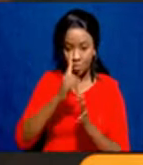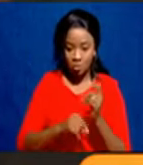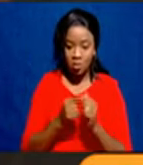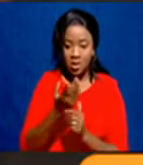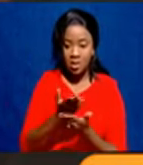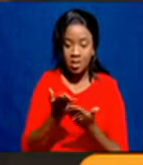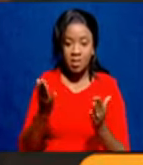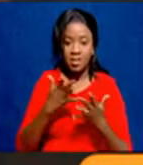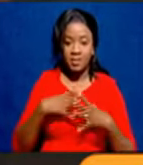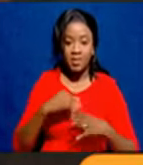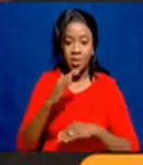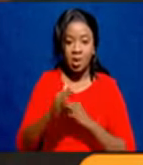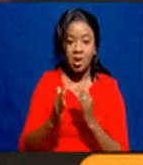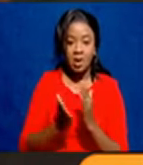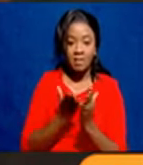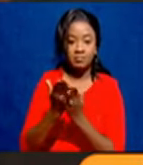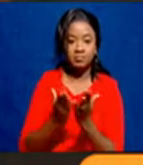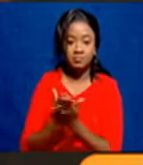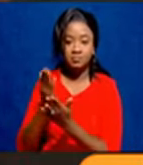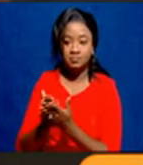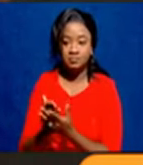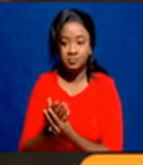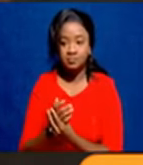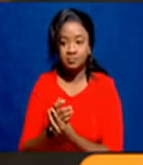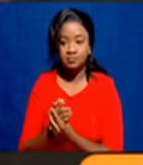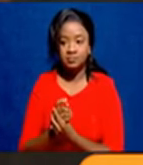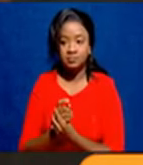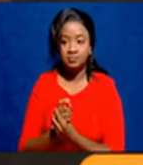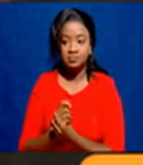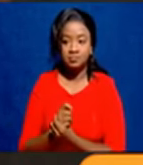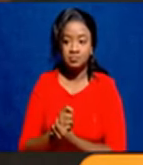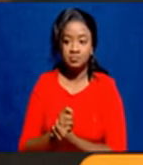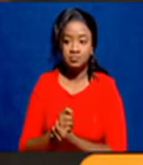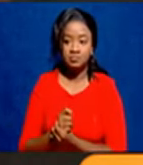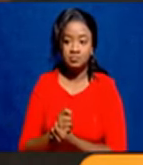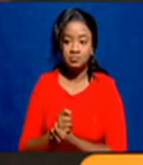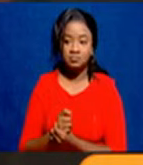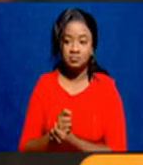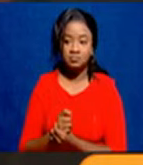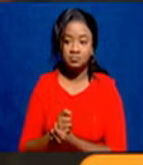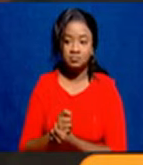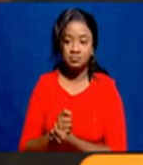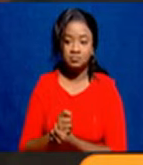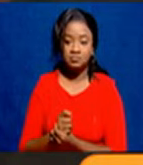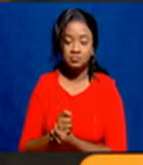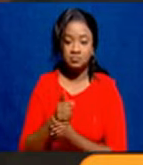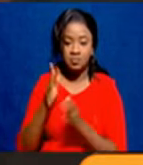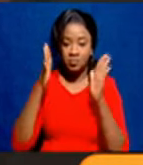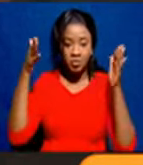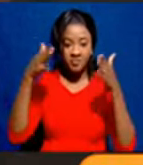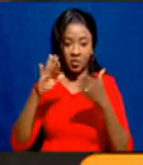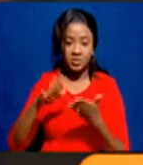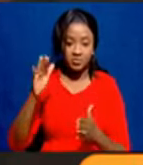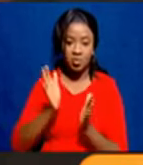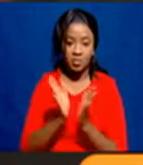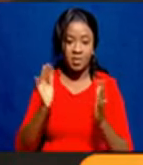the prosecution partly succeeds on public interests.